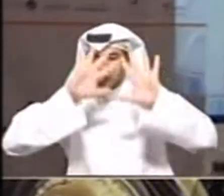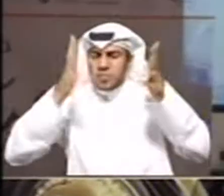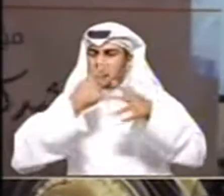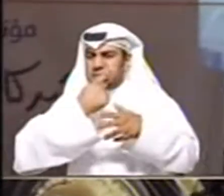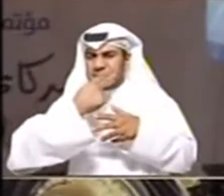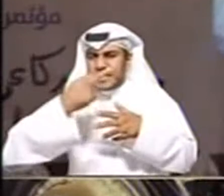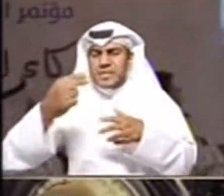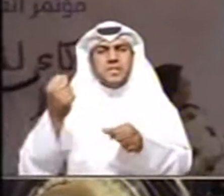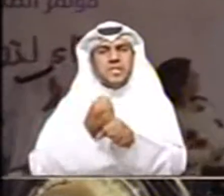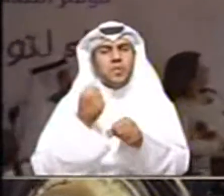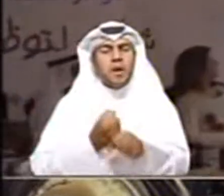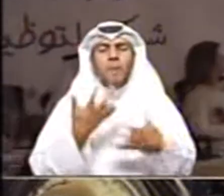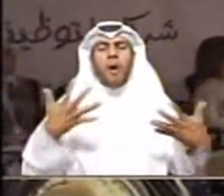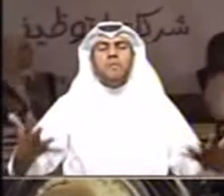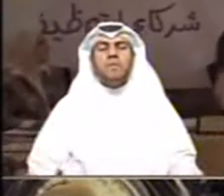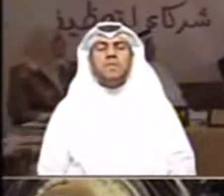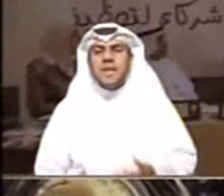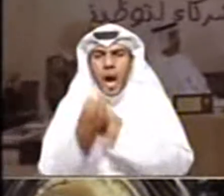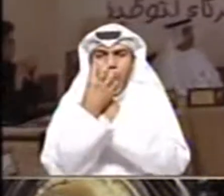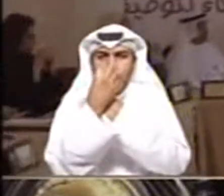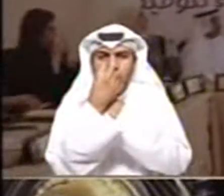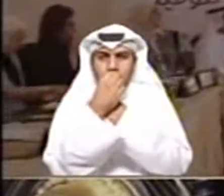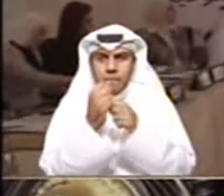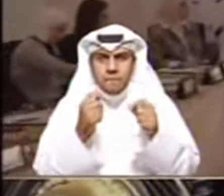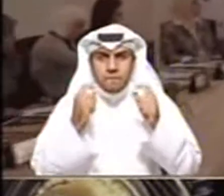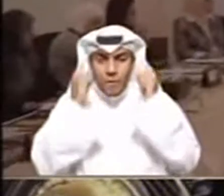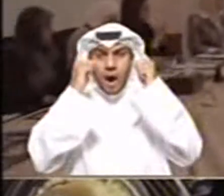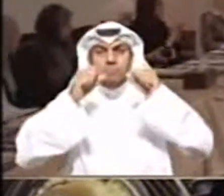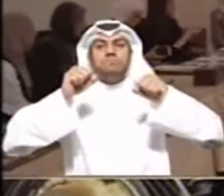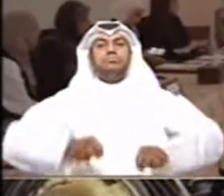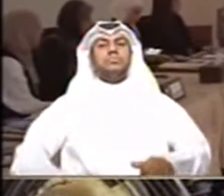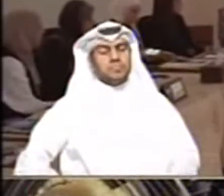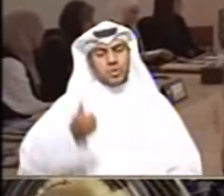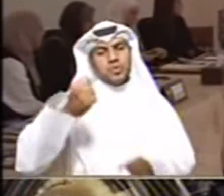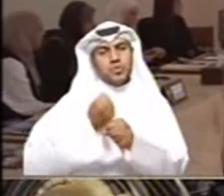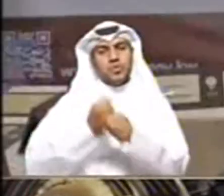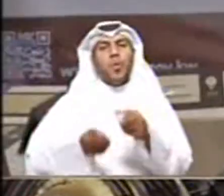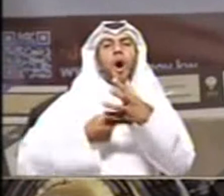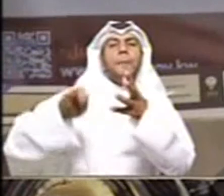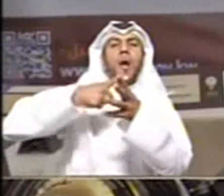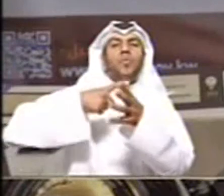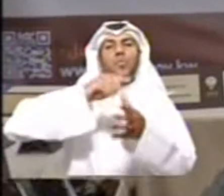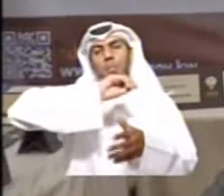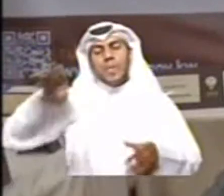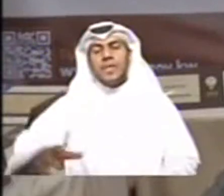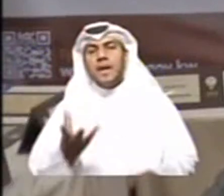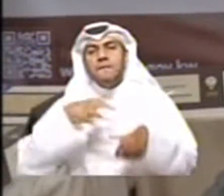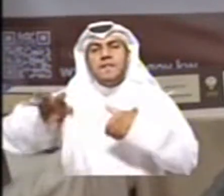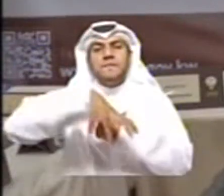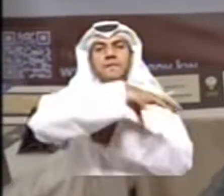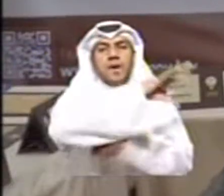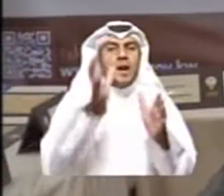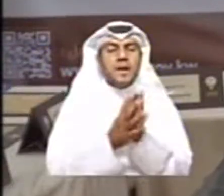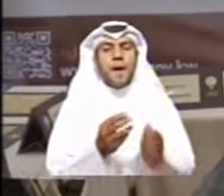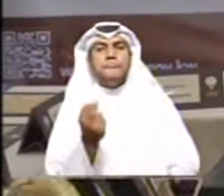مشروعاتهم الصغيرة، إضافة إلى مد جسور الشراكة والتواصل مع الجهات ذات الاختصاص. معهد البناء البشري